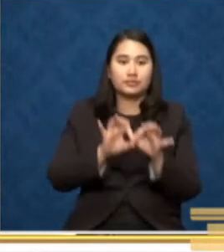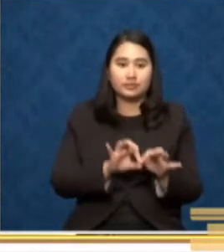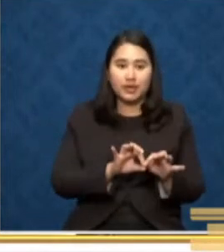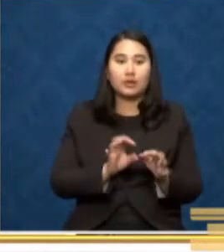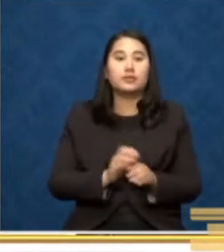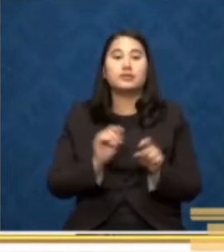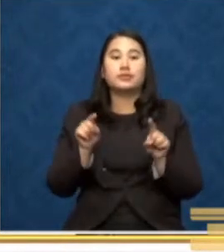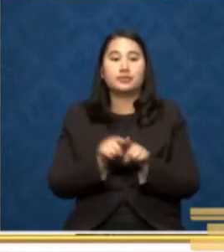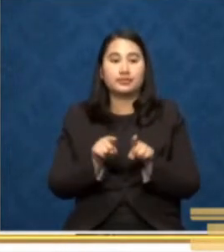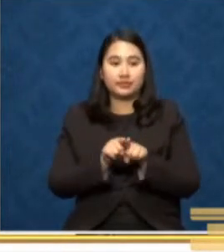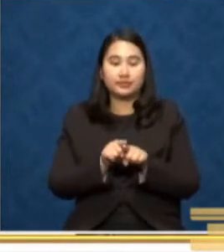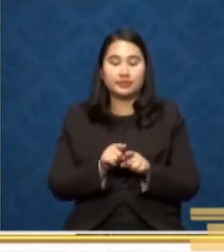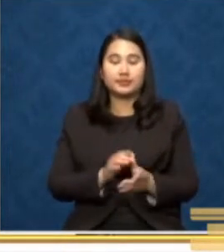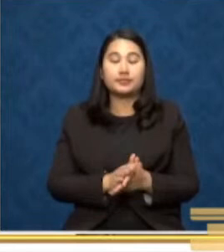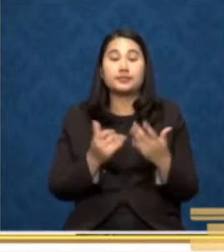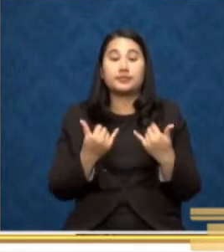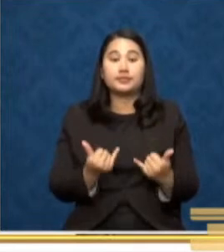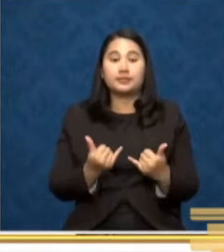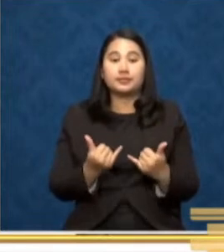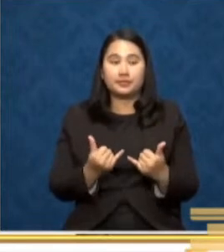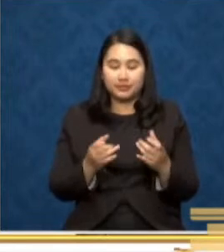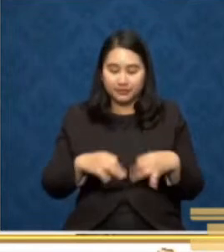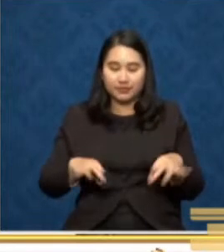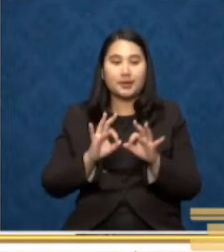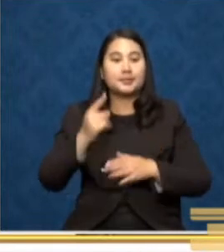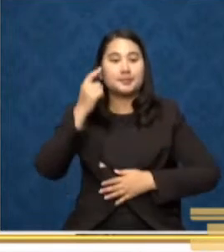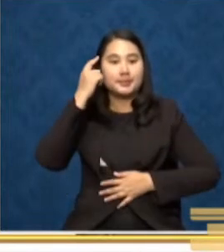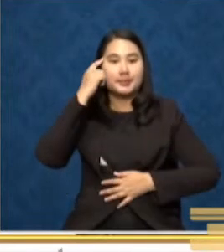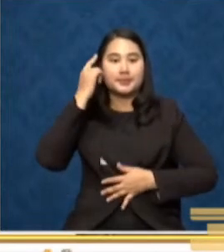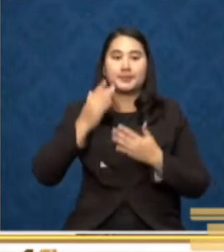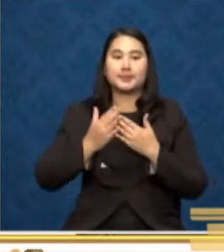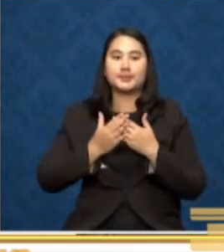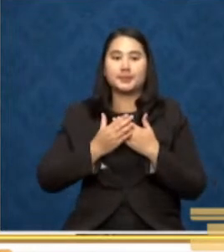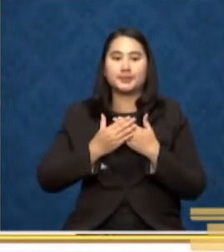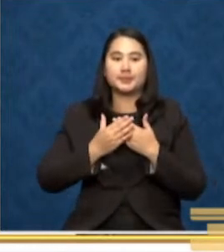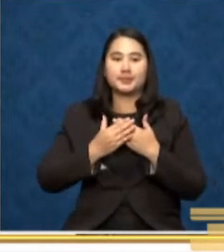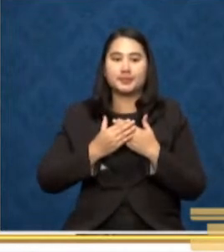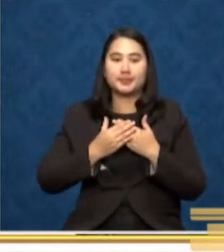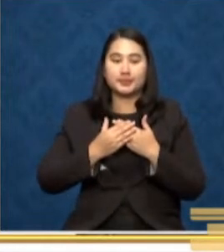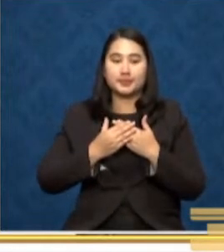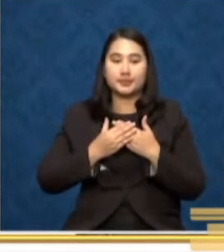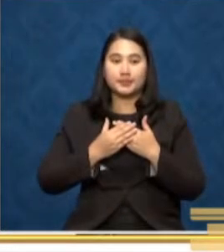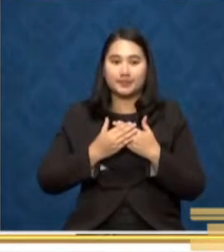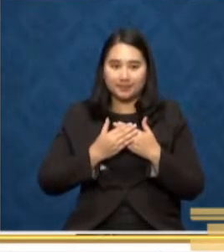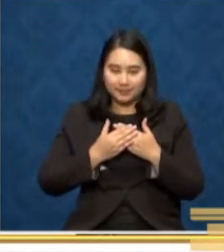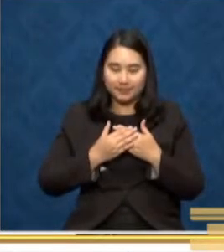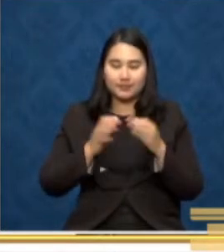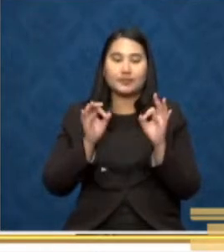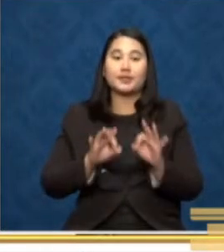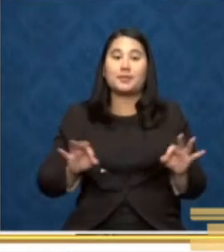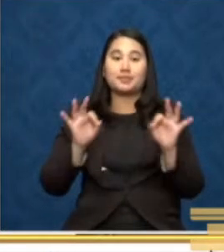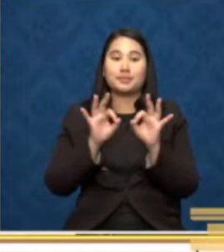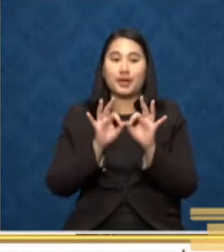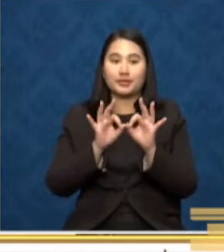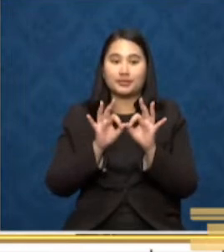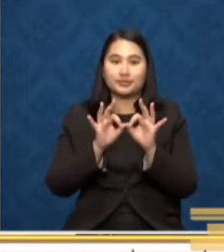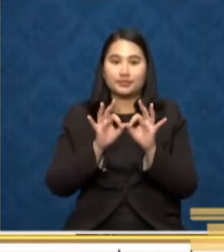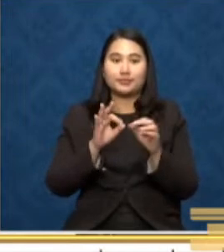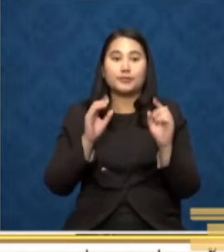าคใต้เจ็บแน่นอนครับวันนี้เราจะต้องมีความตระหนักร่วมกันว่าสิ่งเหล่านี้มันคือเรื่องของคนทุกคนในประเทศ